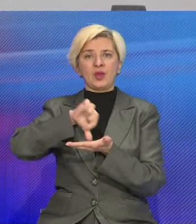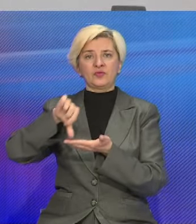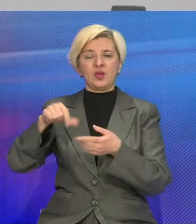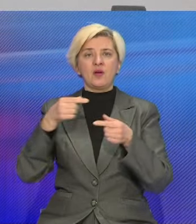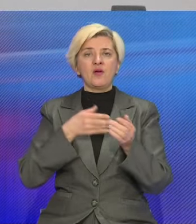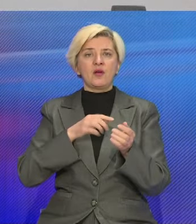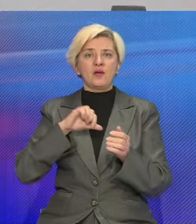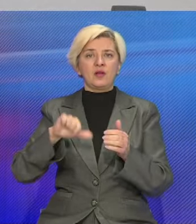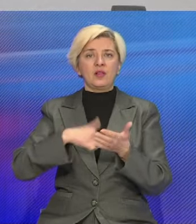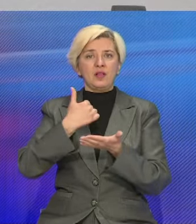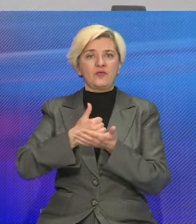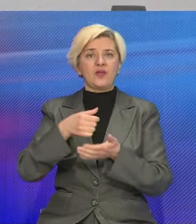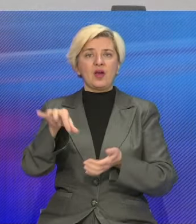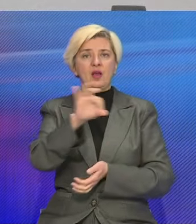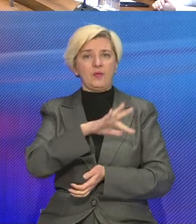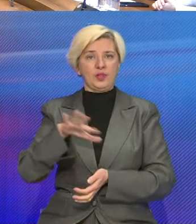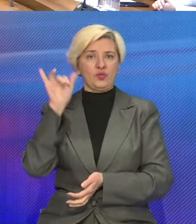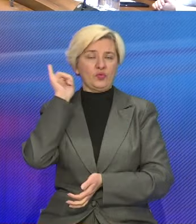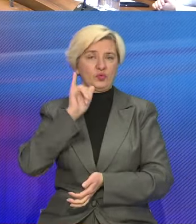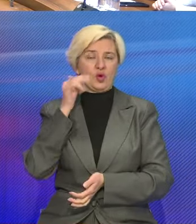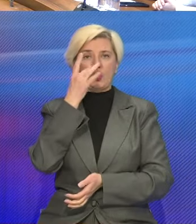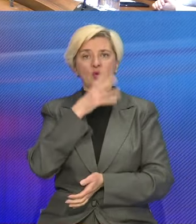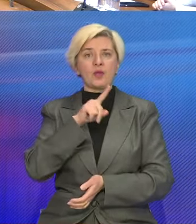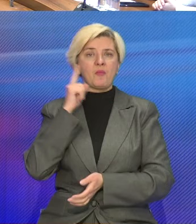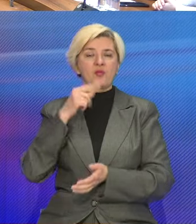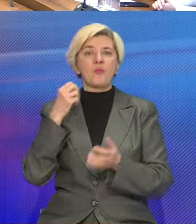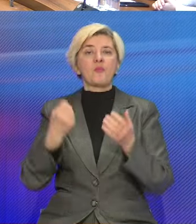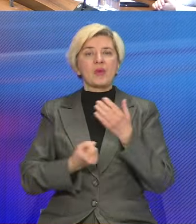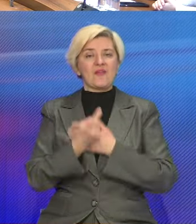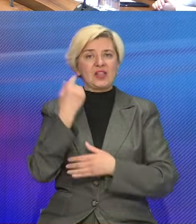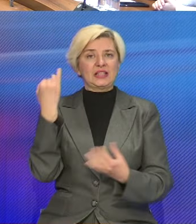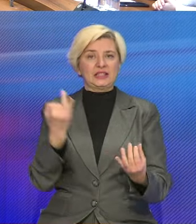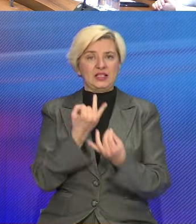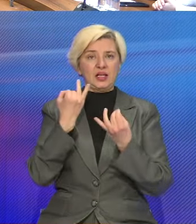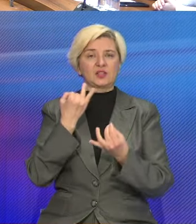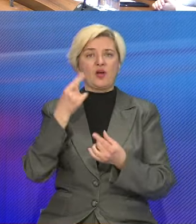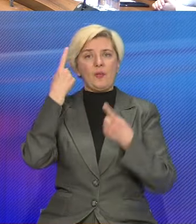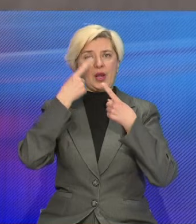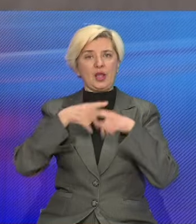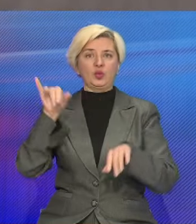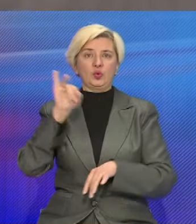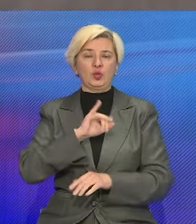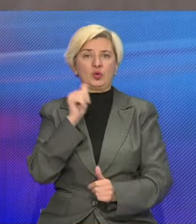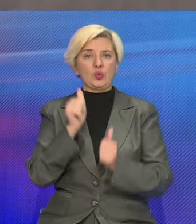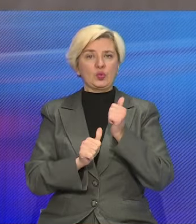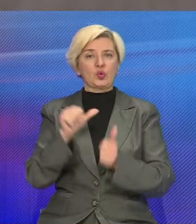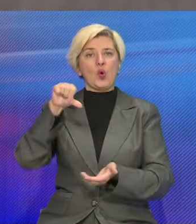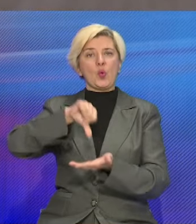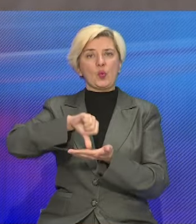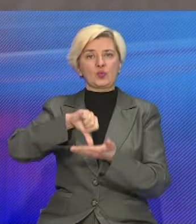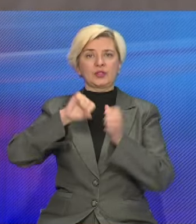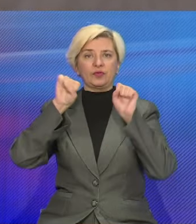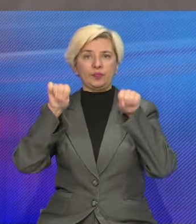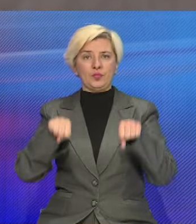оригінальний ВНУ. Гродзінська молодь проявила інтерес як до проєкта, так і до конкурсу. До речі, удел УІМ можна